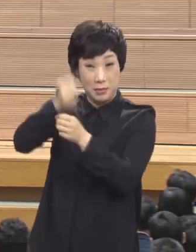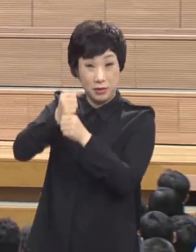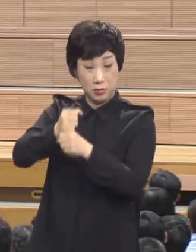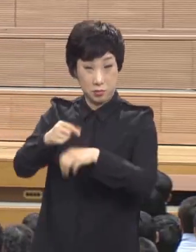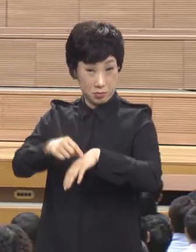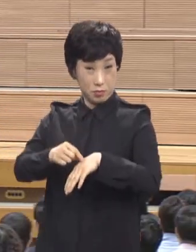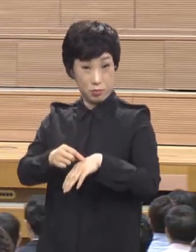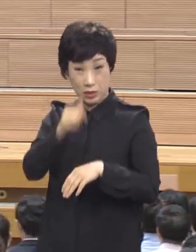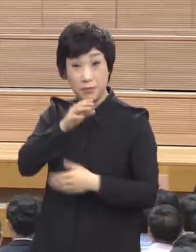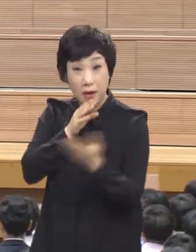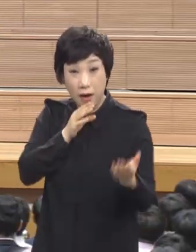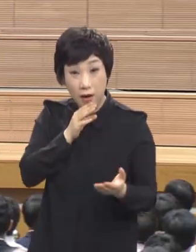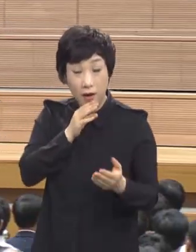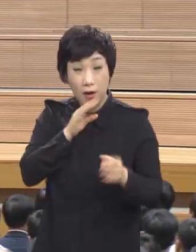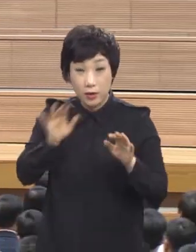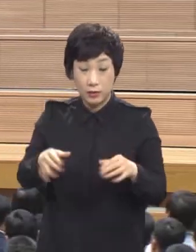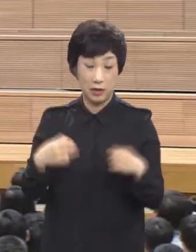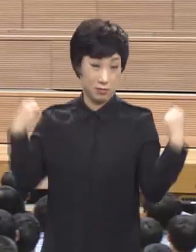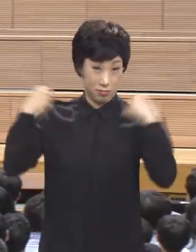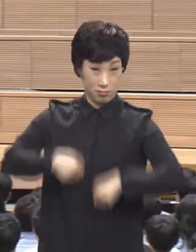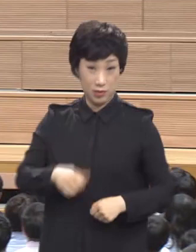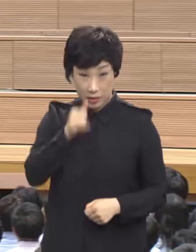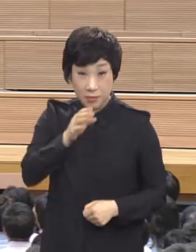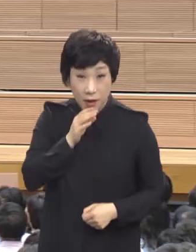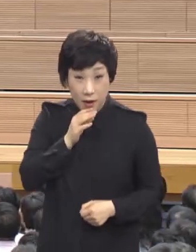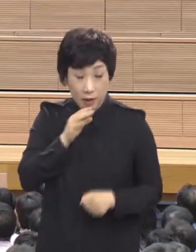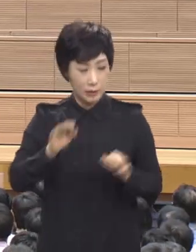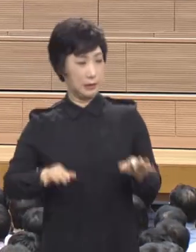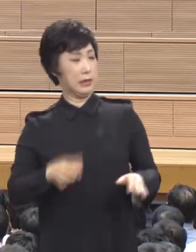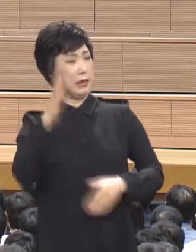네. 그게 하나님이 뭐라고 하느냐?